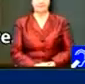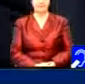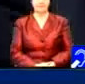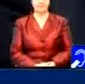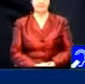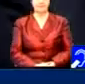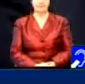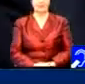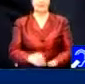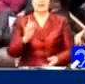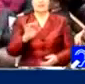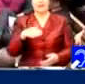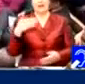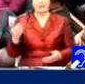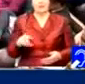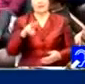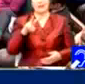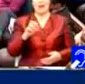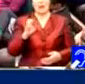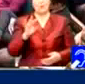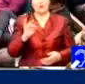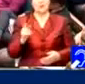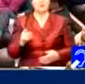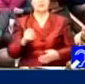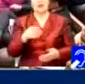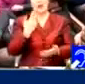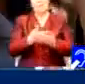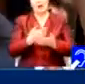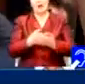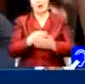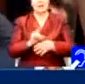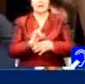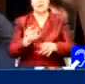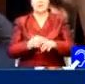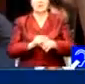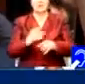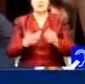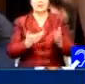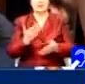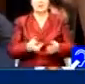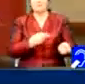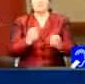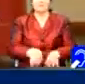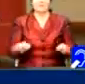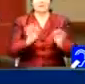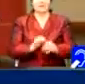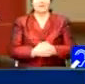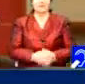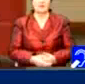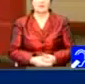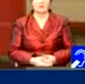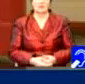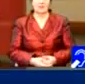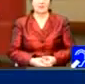agreement with Labour. De cealaltă parte, laburiștii par dezamăgiți de oferta de dialog a premierului, despre care spun că nu aduce nimic nou. If we crashed out